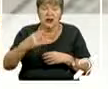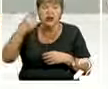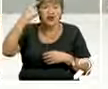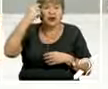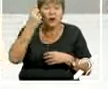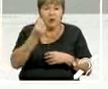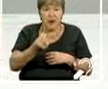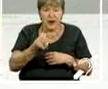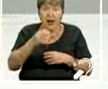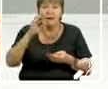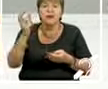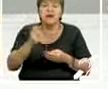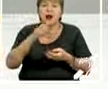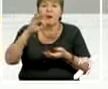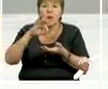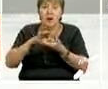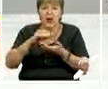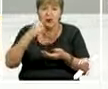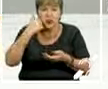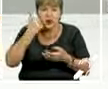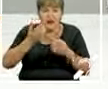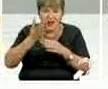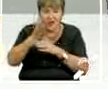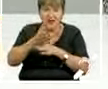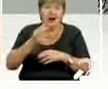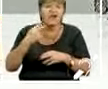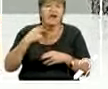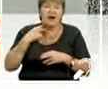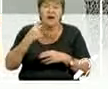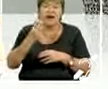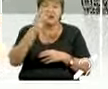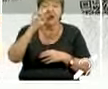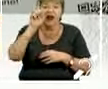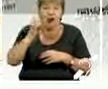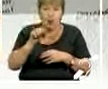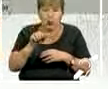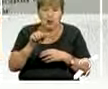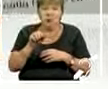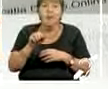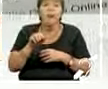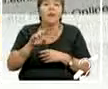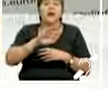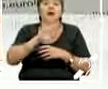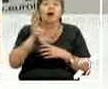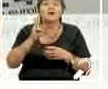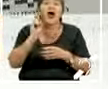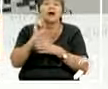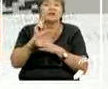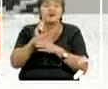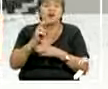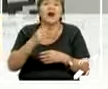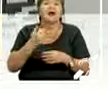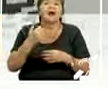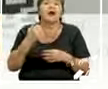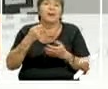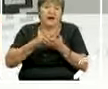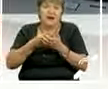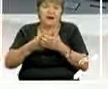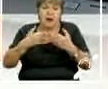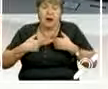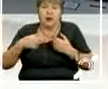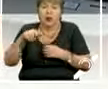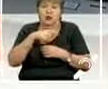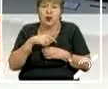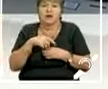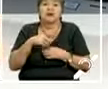din momentul în care ar intra în faliment, în 3 luni de zile acele polițe pe care românii le-au făcut vor